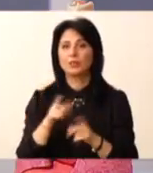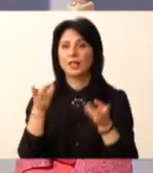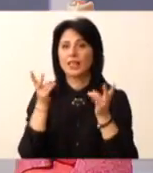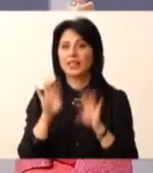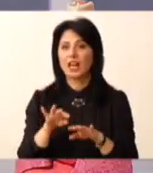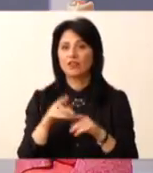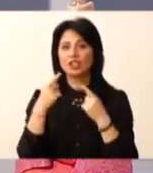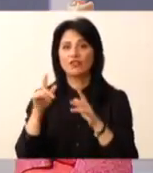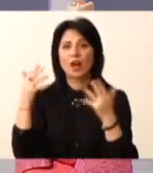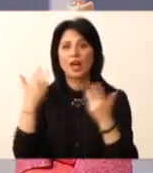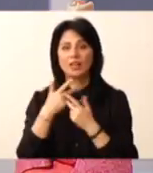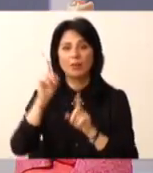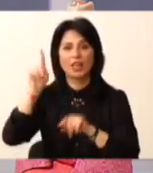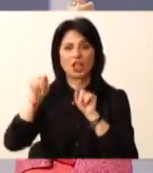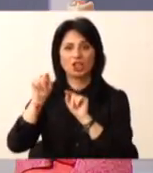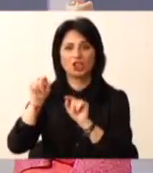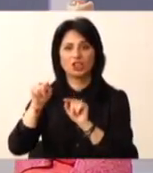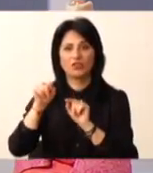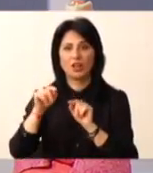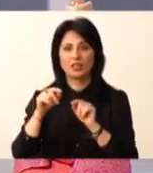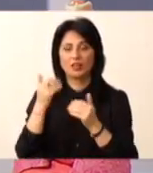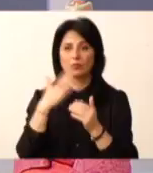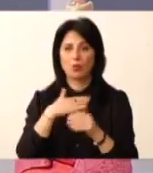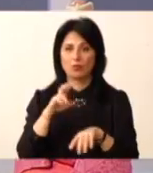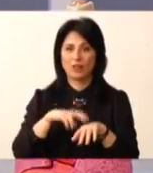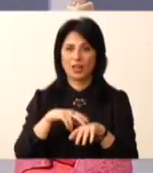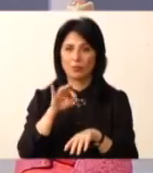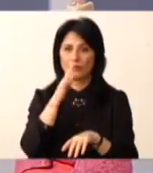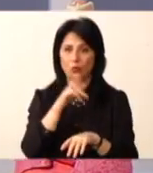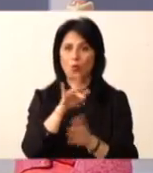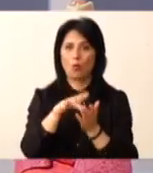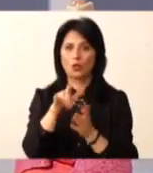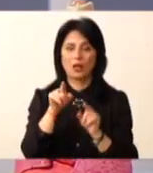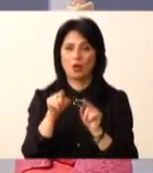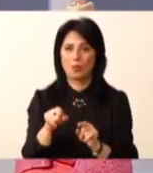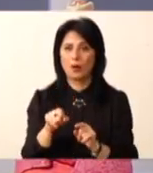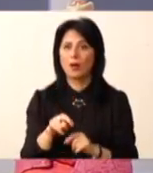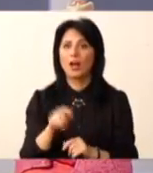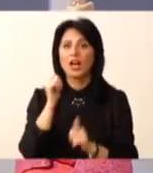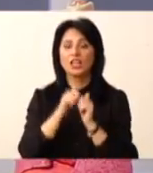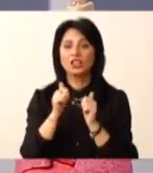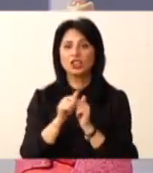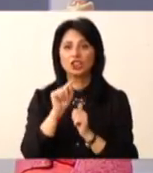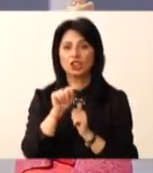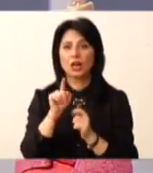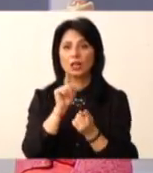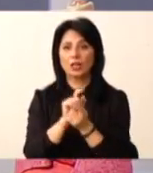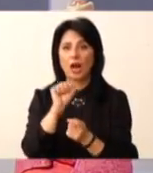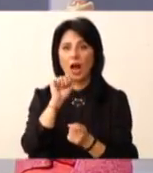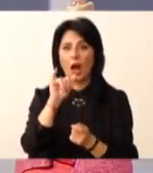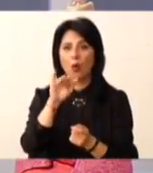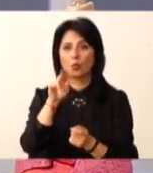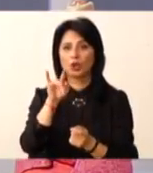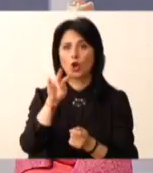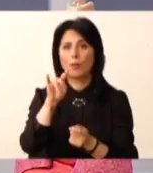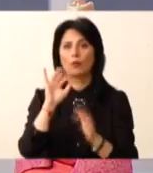დანარჩენი ეს სხვა ანთებები უფრო იშვიათია, როგორც ენდოკრინოლოგის პრაქტიკაში, ისე მოსახლეობაშიც. ყველაზე ხშირად ხდება